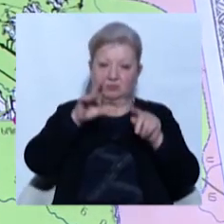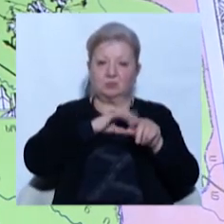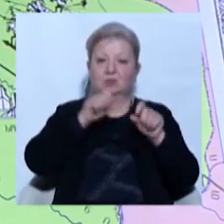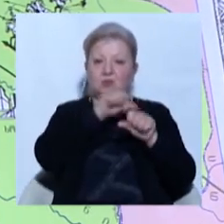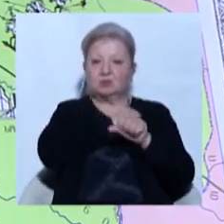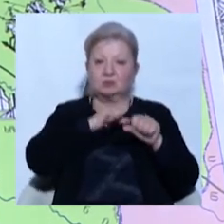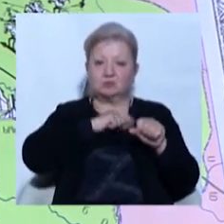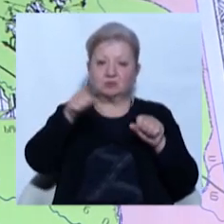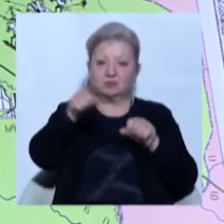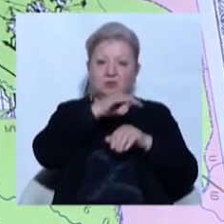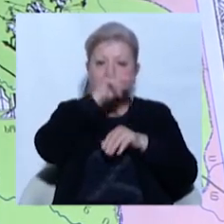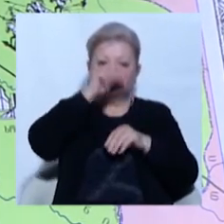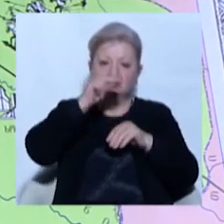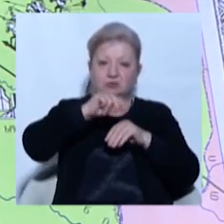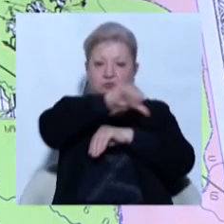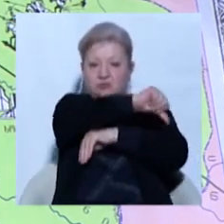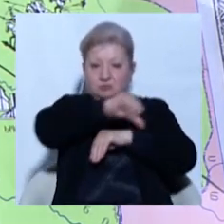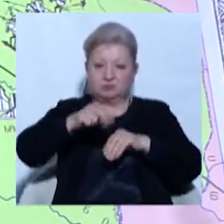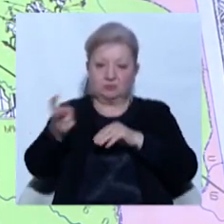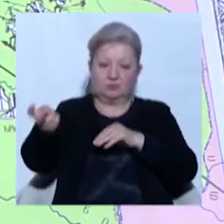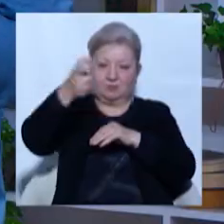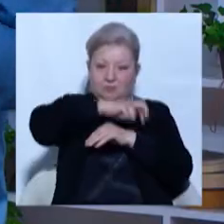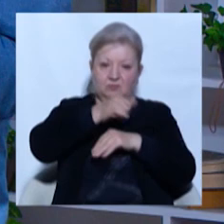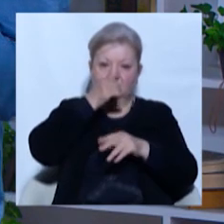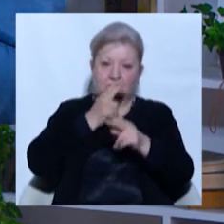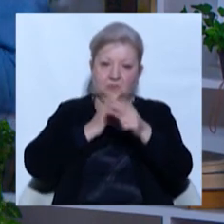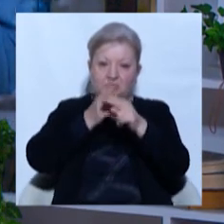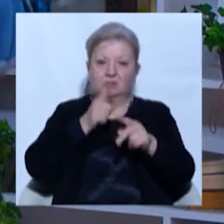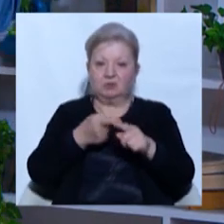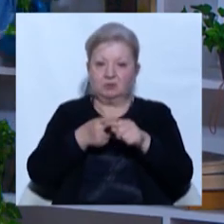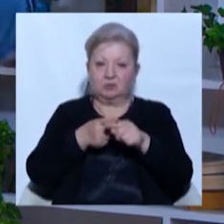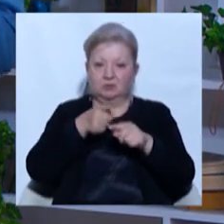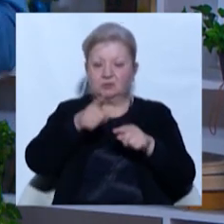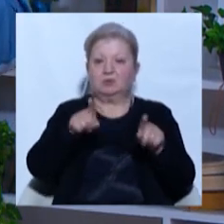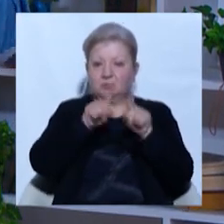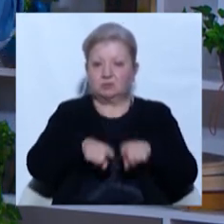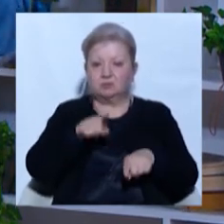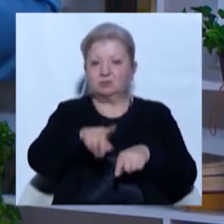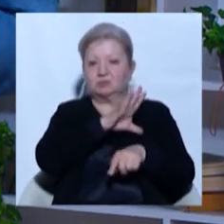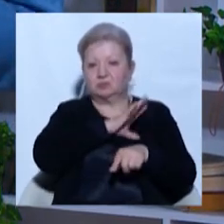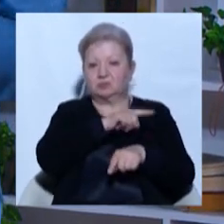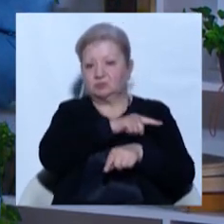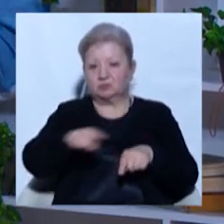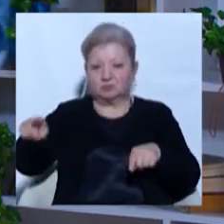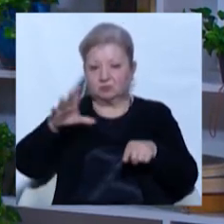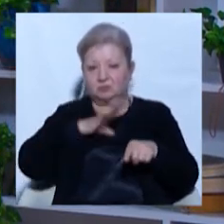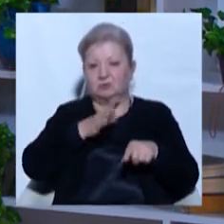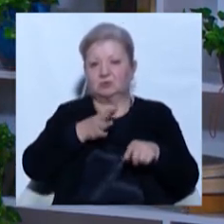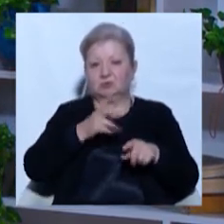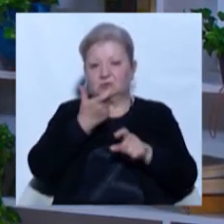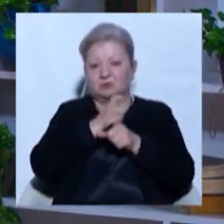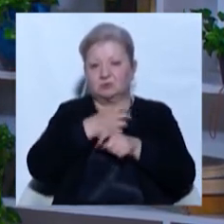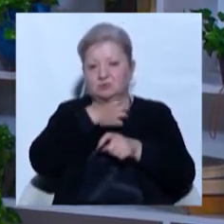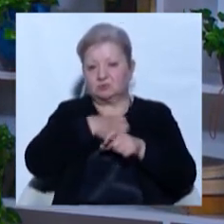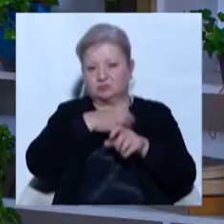კავკასიის გადმოსასვლელების ხელში ჩაგდება და თავისი ფუნქციის აღება. ამავდროულად განხორციელდა უმნიშვნელოვანესი საეკლესიო